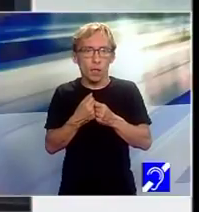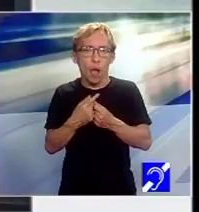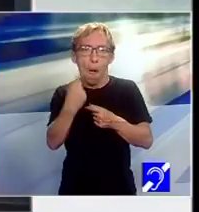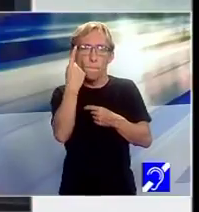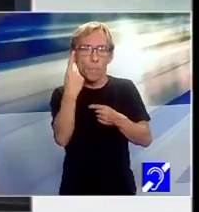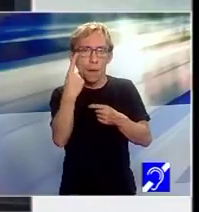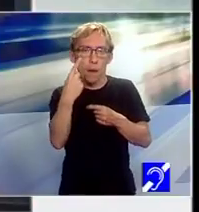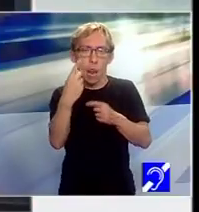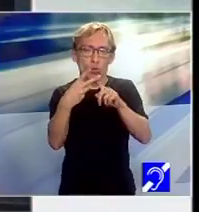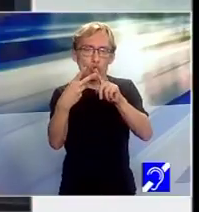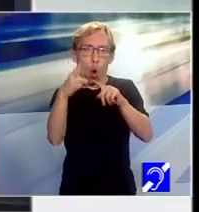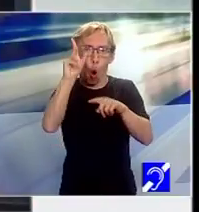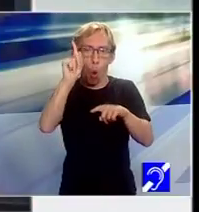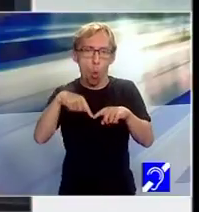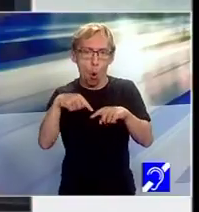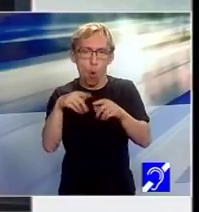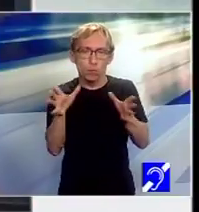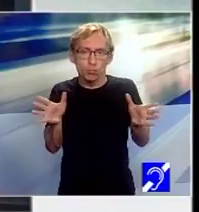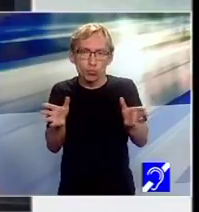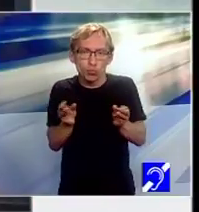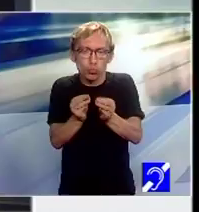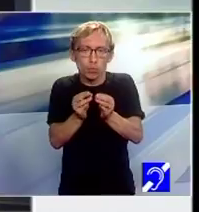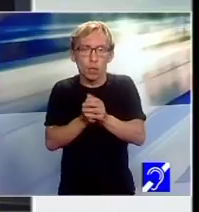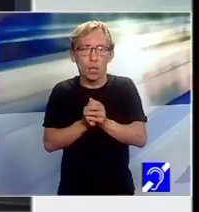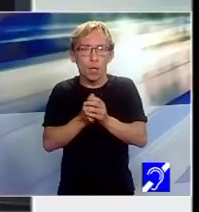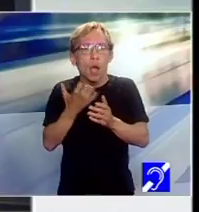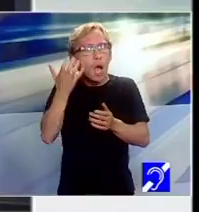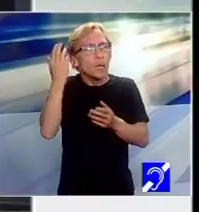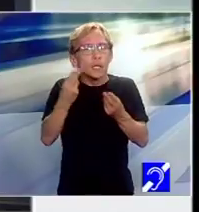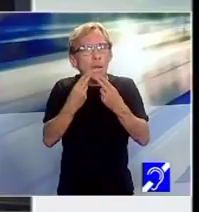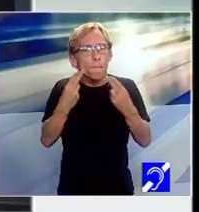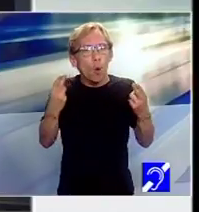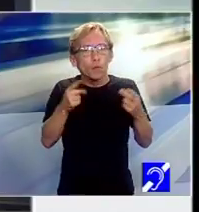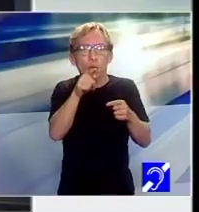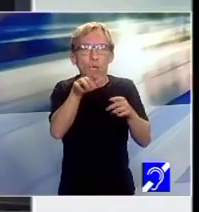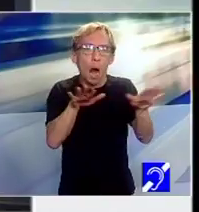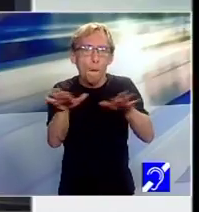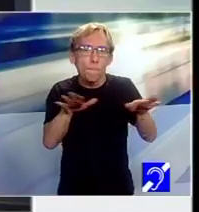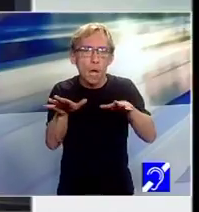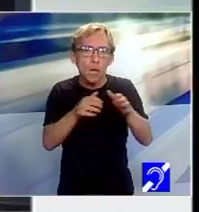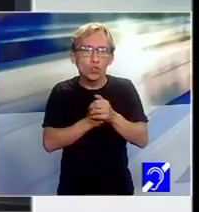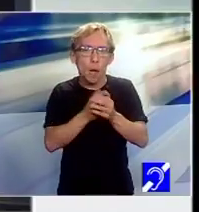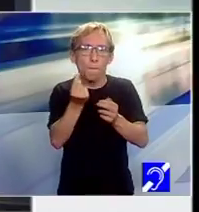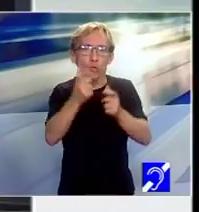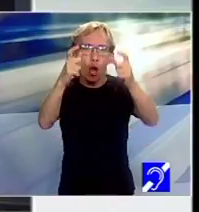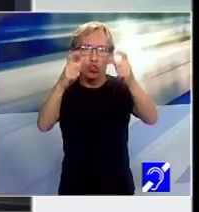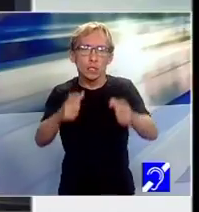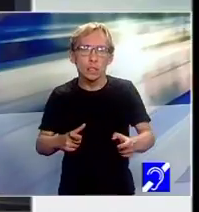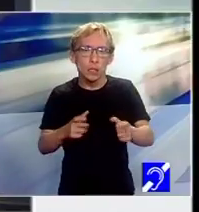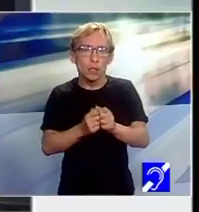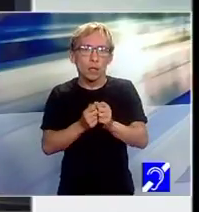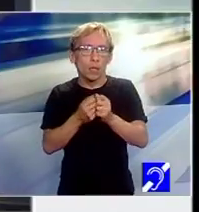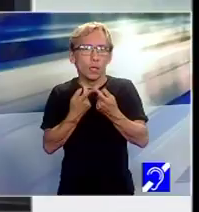primele două luni de utilizare. Cât de important e ca manager al unei astfel de instituții să fii racordat la